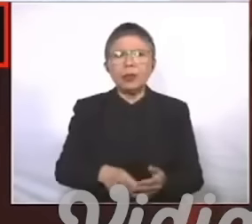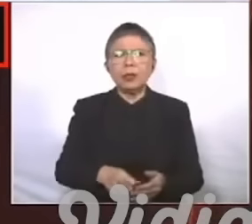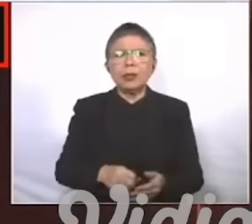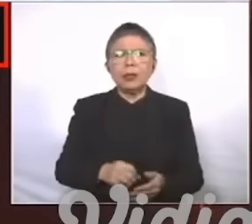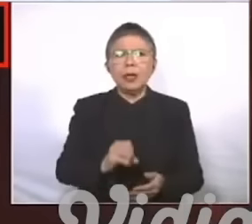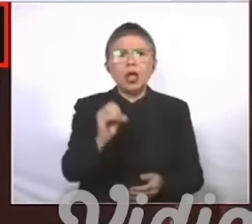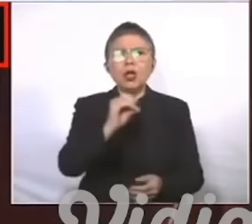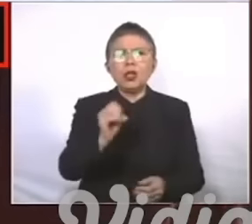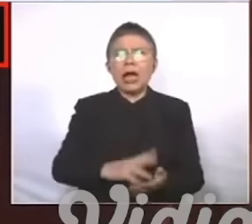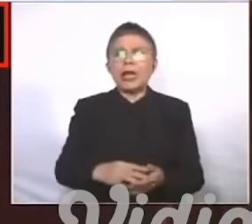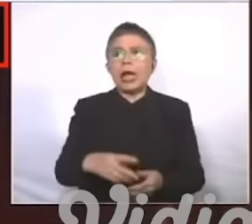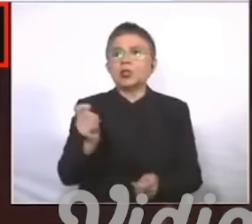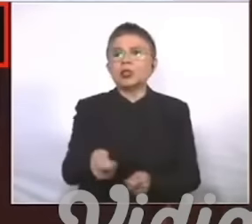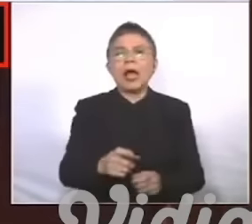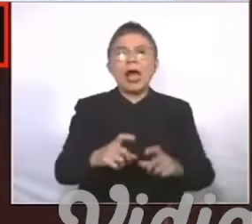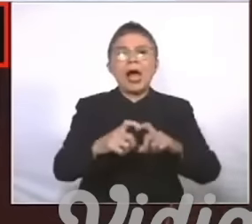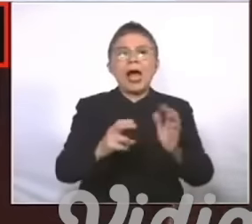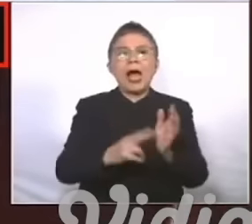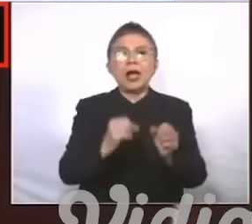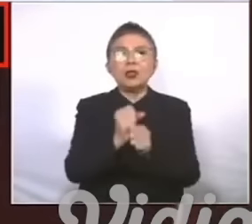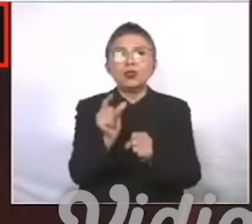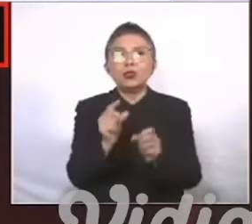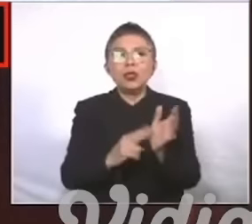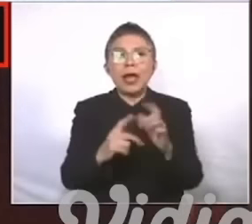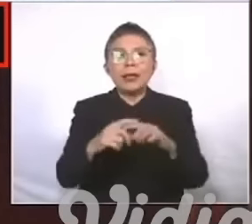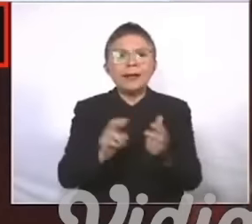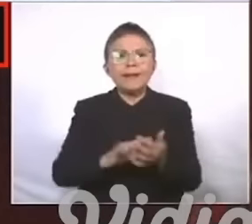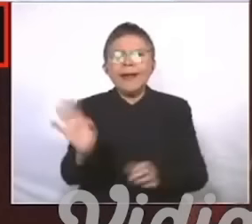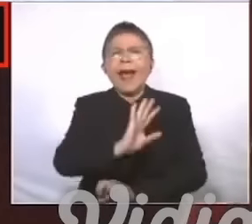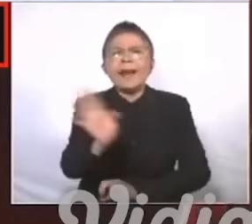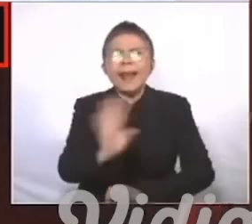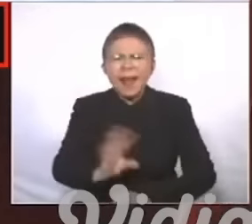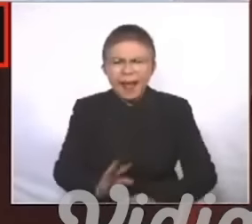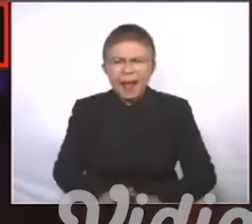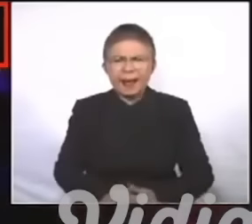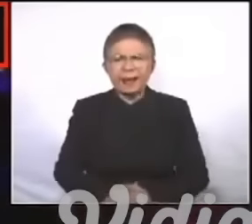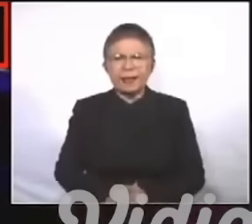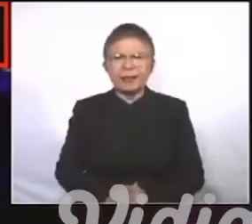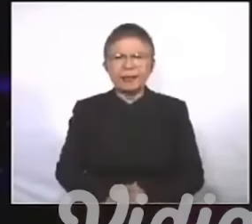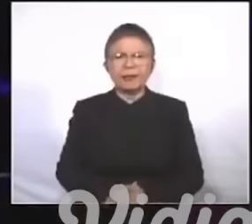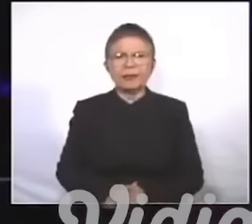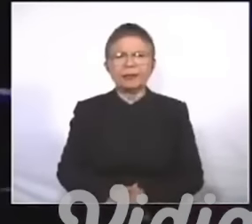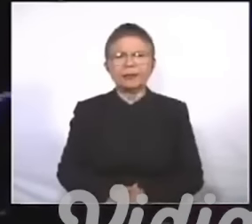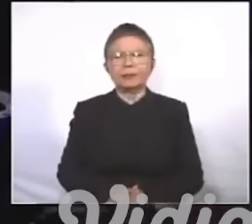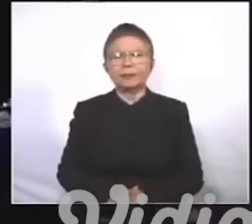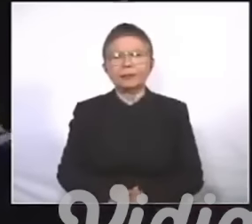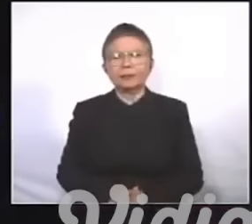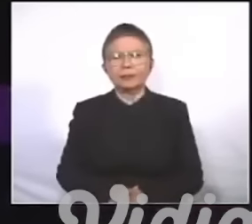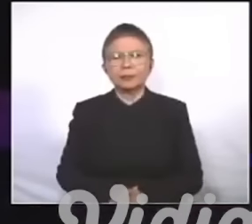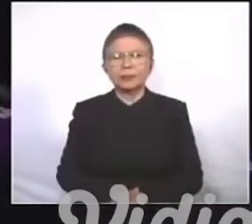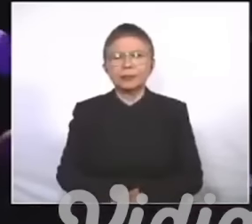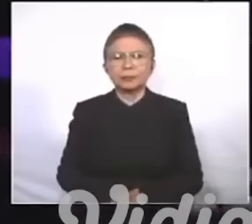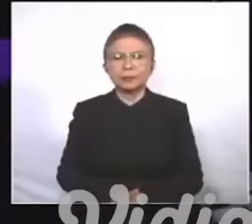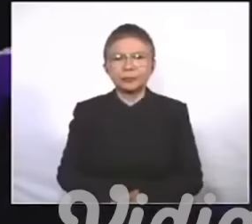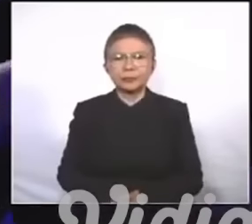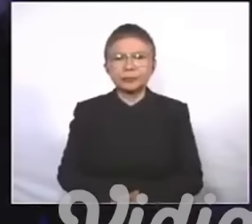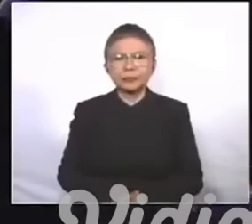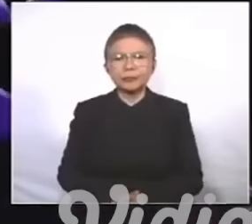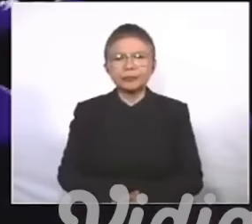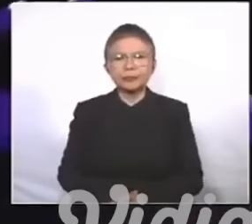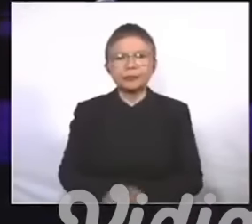Tanpa agunan. Enggak ada yang memberatkan, Pak. Terima kasih. Baik. Baik. Harap tenang, kita